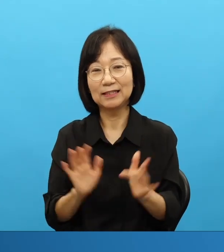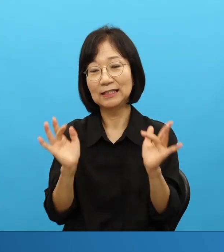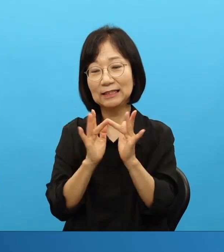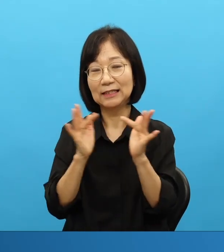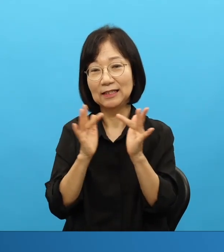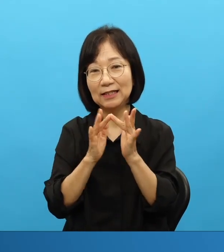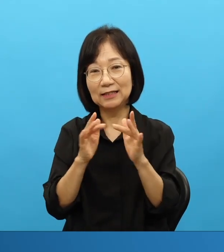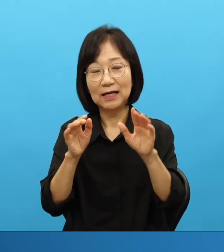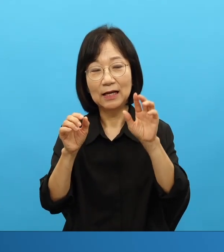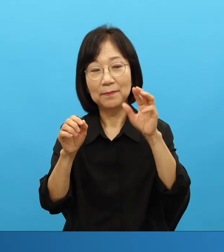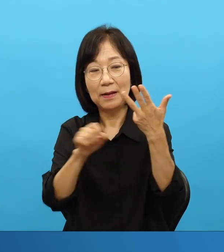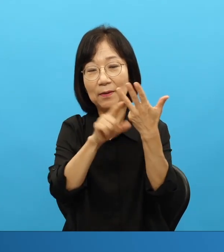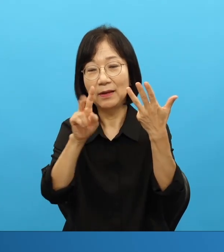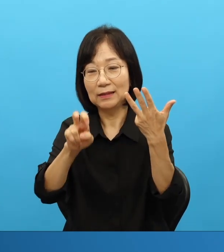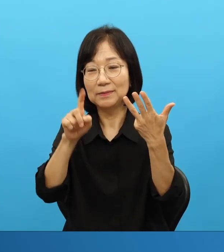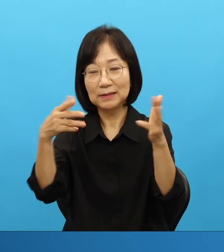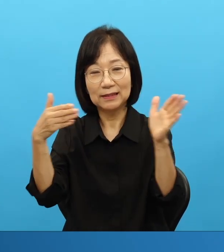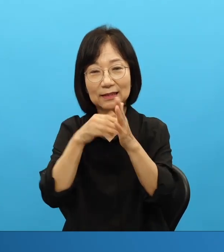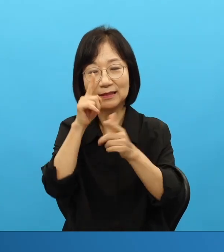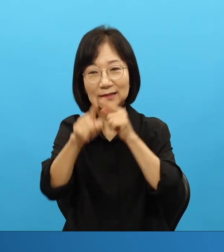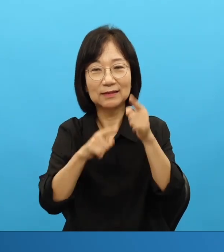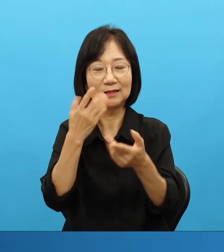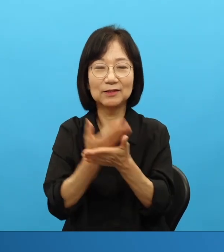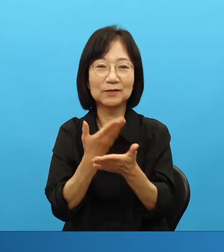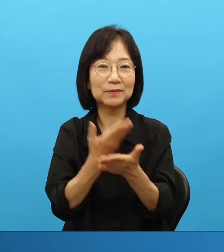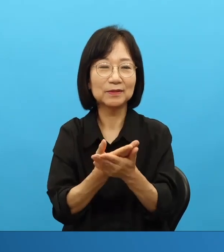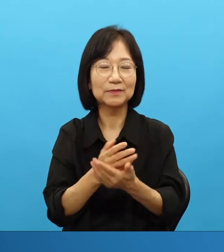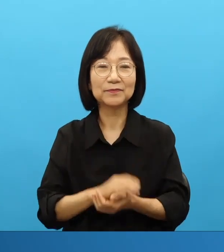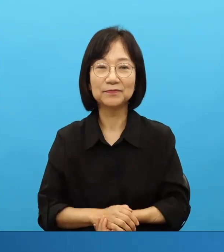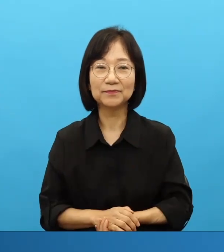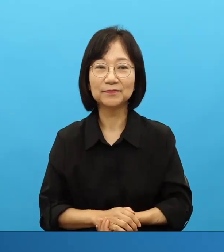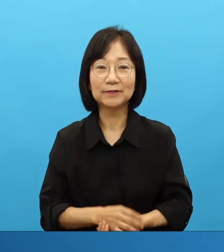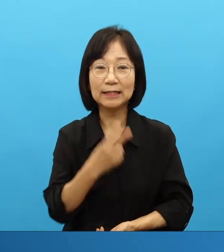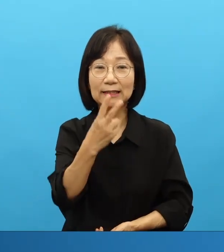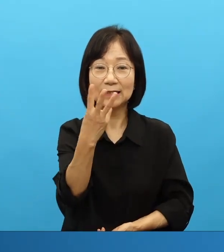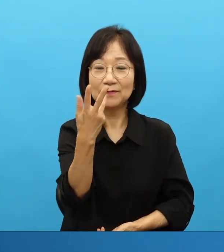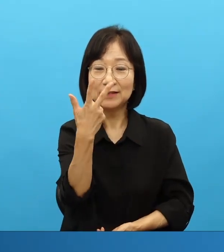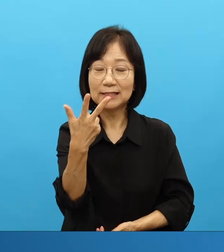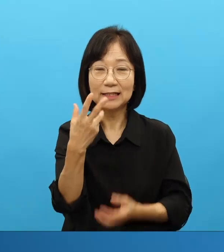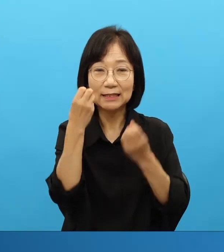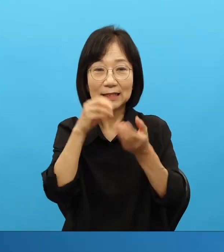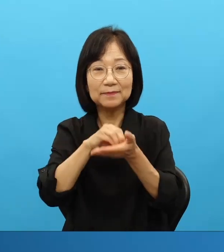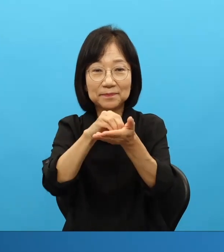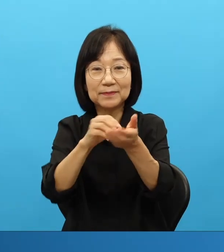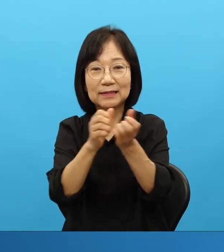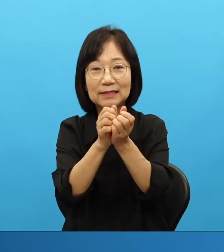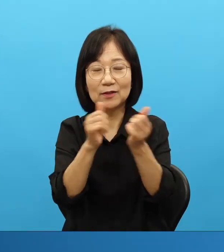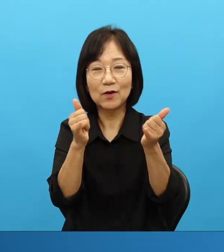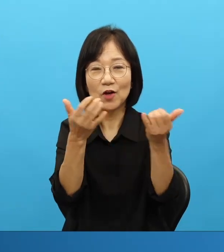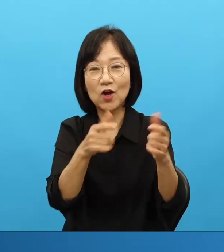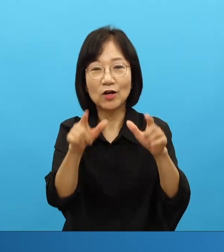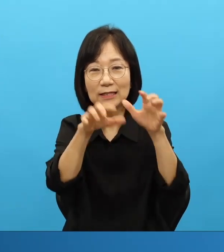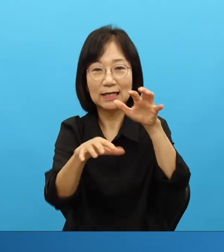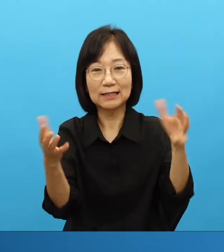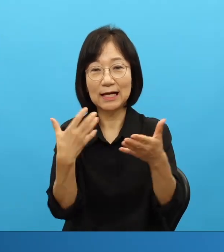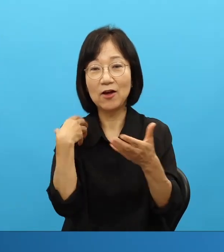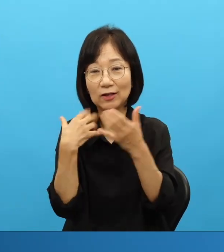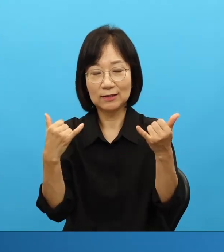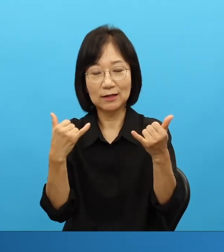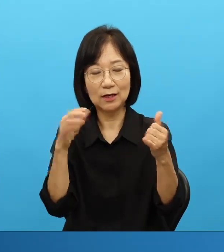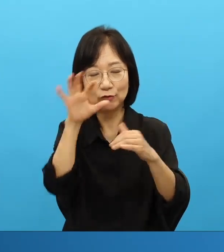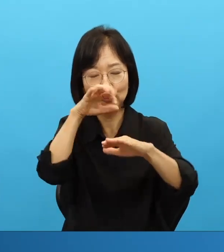위아.kr에서 오는 21일까지 등록받습니다. 237 새가족 현장 사역자 훈련은 오는 9월 3일